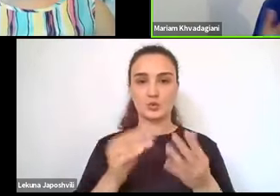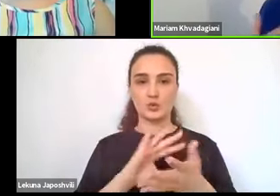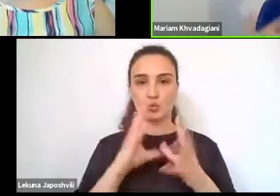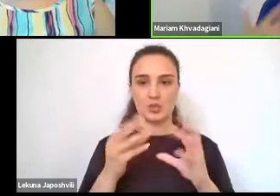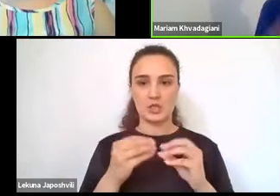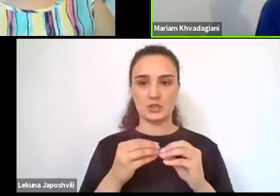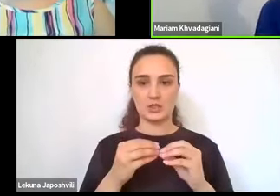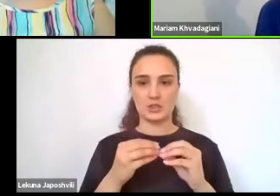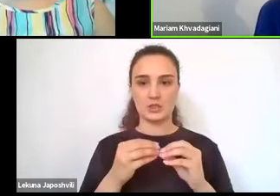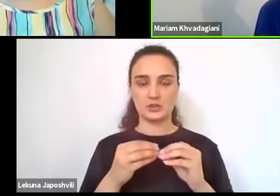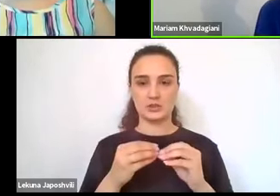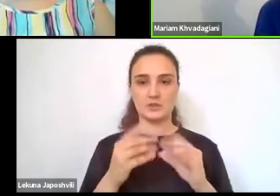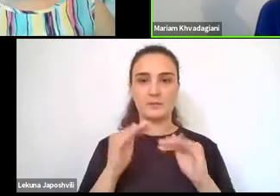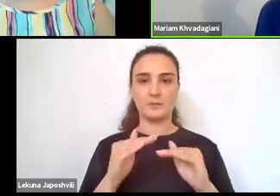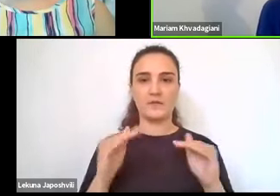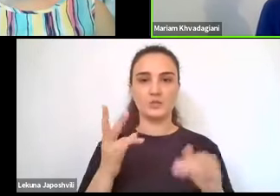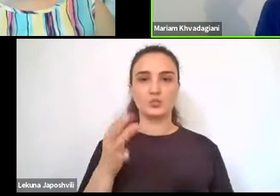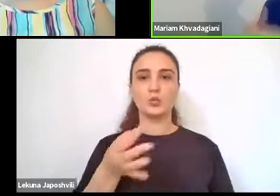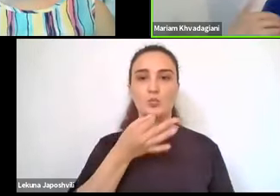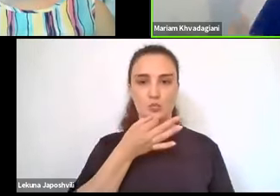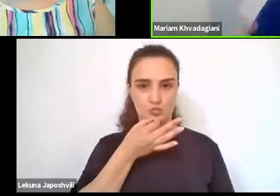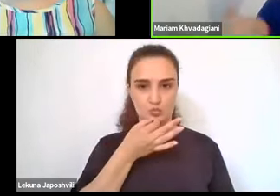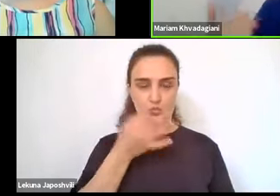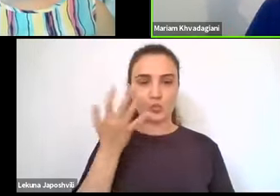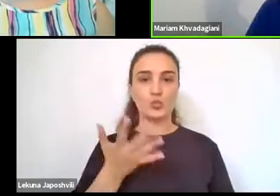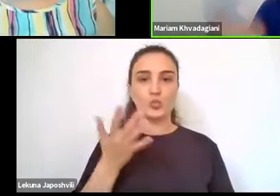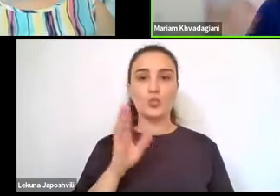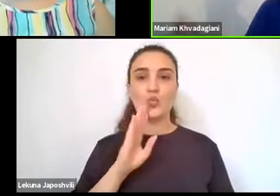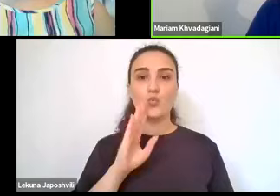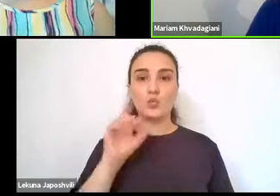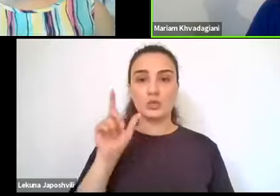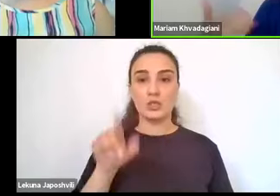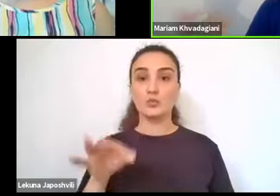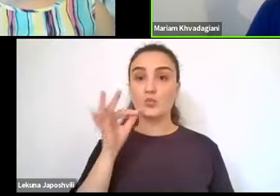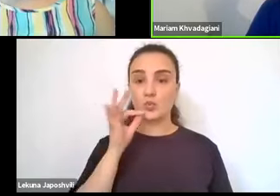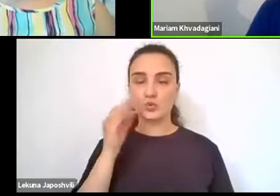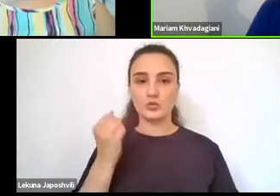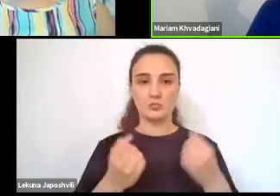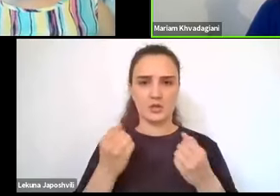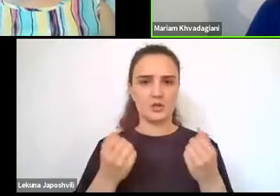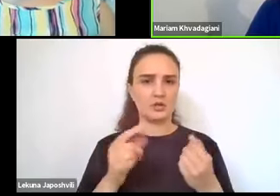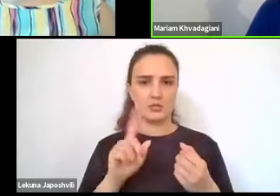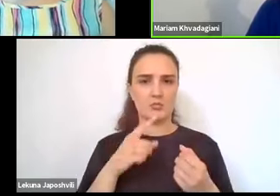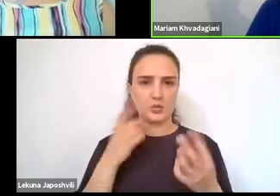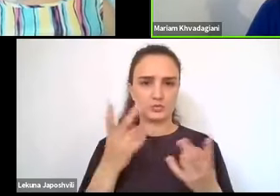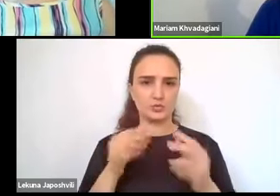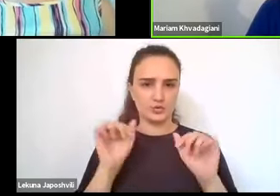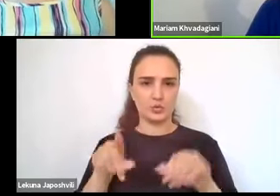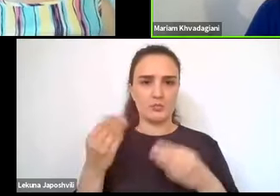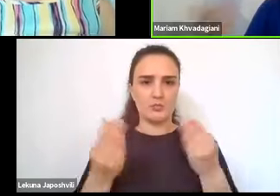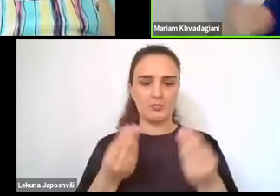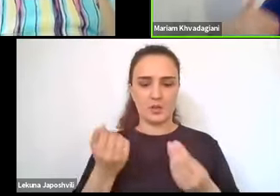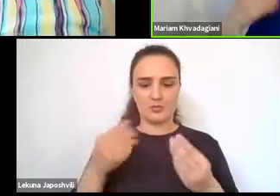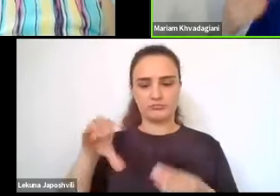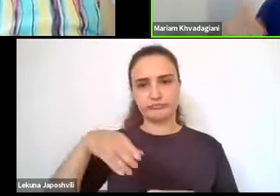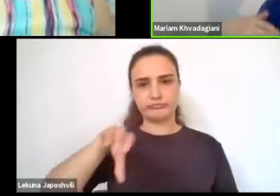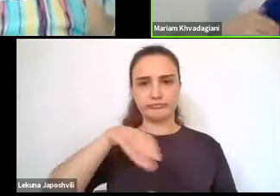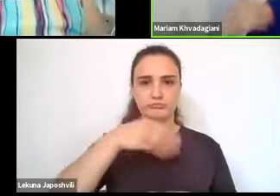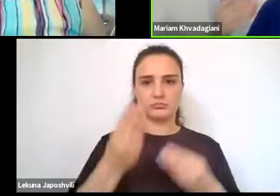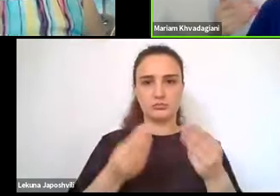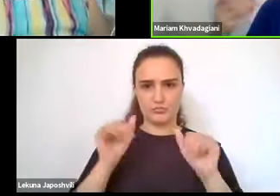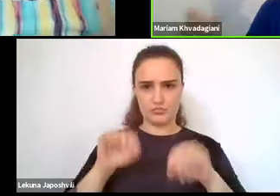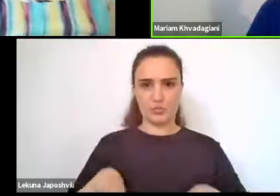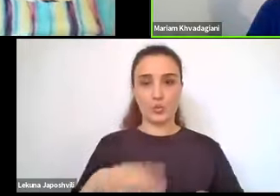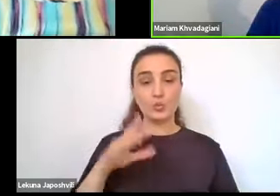რომ ბავშვს უნდა მოსწონდეს. თუ გოგონას მოსწონს მანქანა, რა თქმა უნდა, მას შეუძლია მანქანით ითამაშოს. თუ